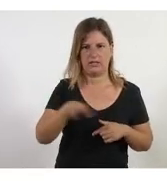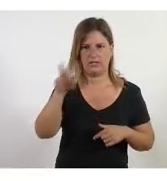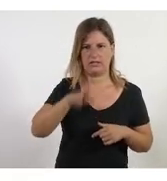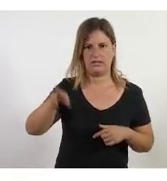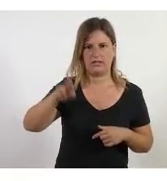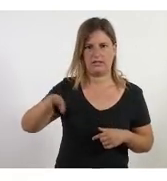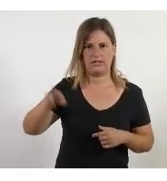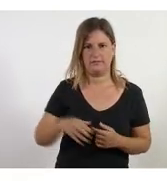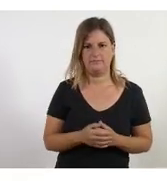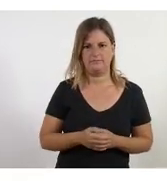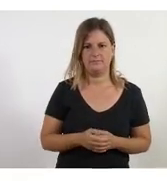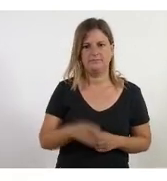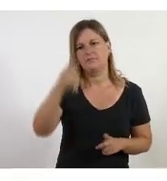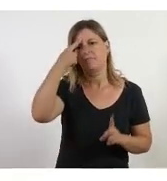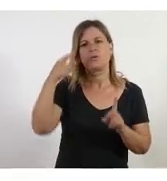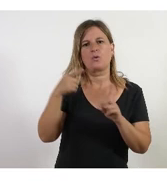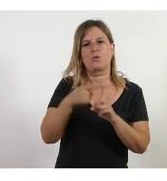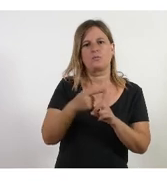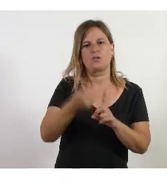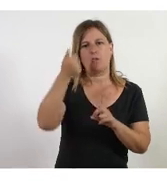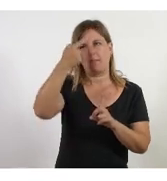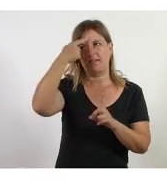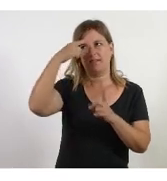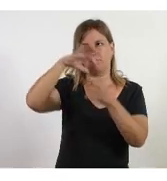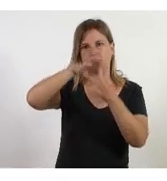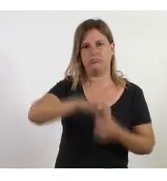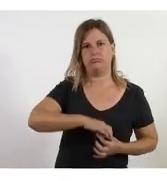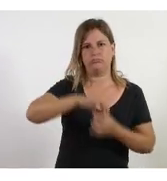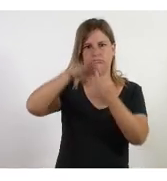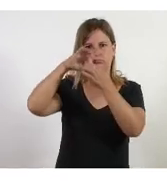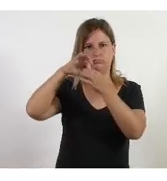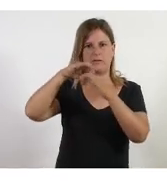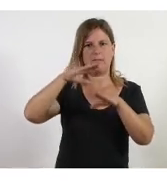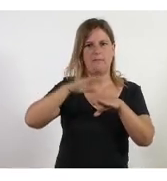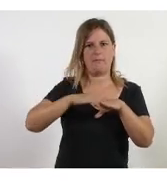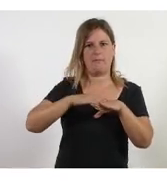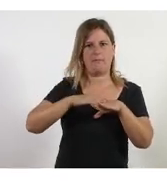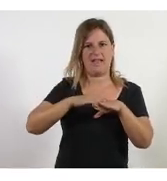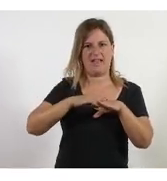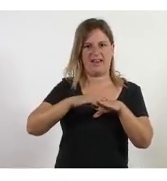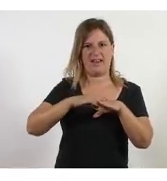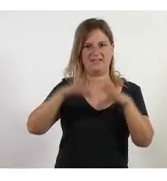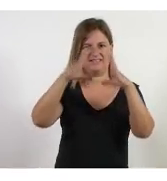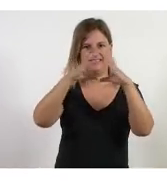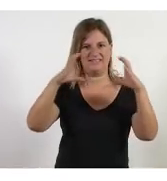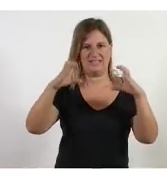que volem és més coherència. Per què? Per baixar la freqüència de les beta d'aquí dalt.